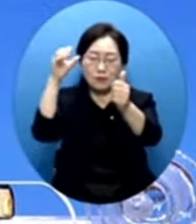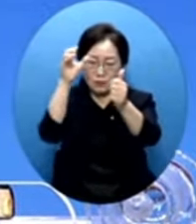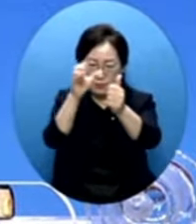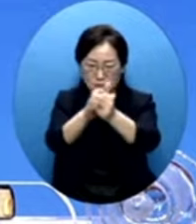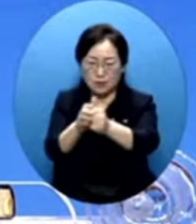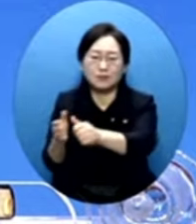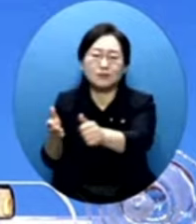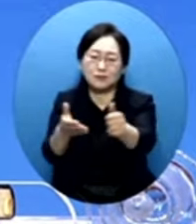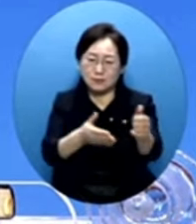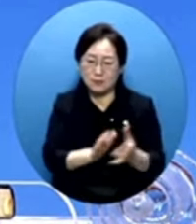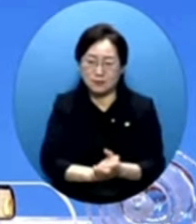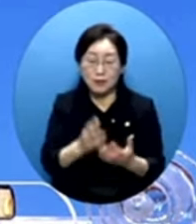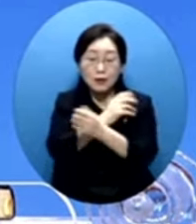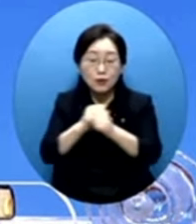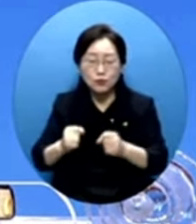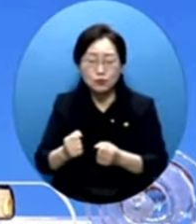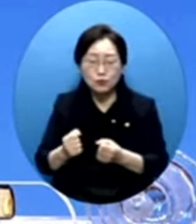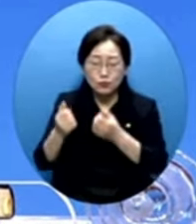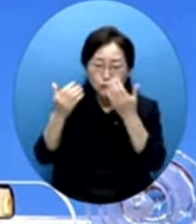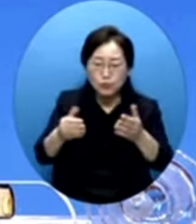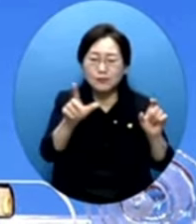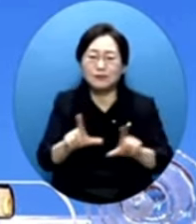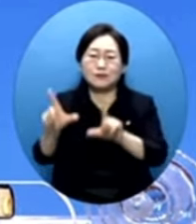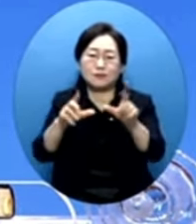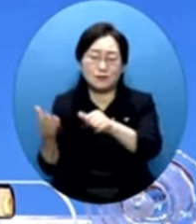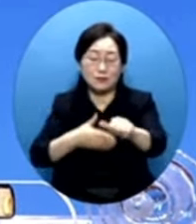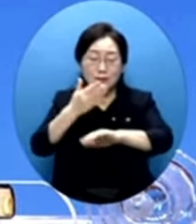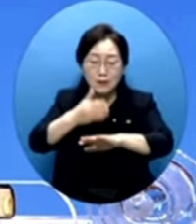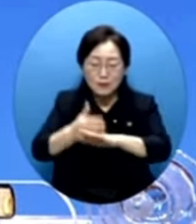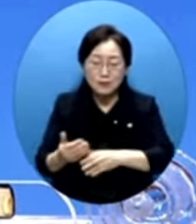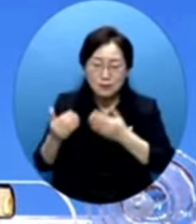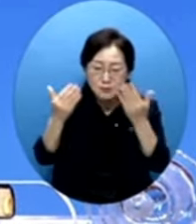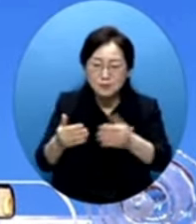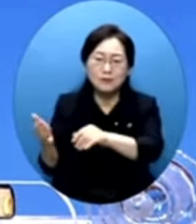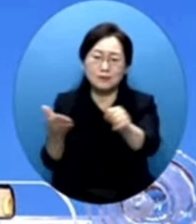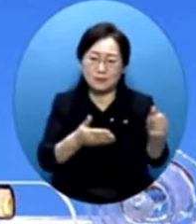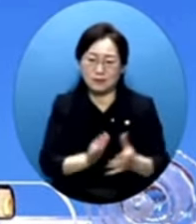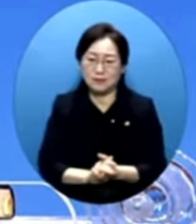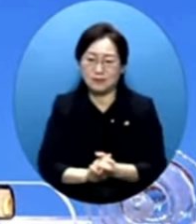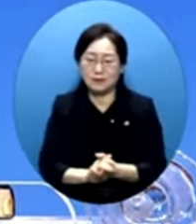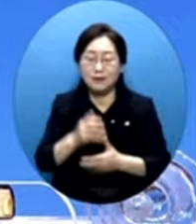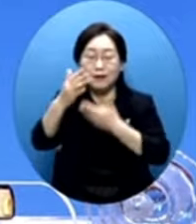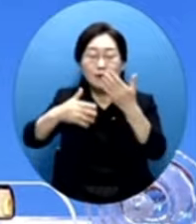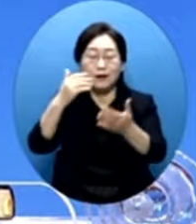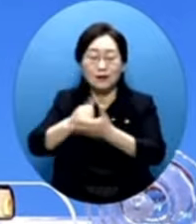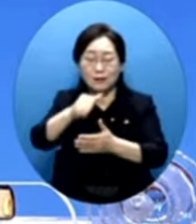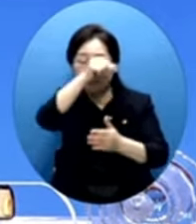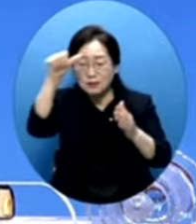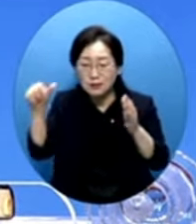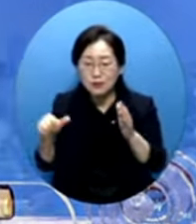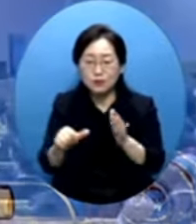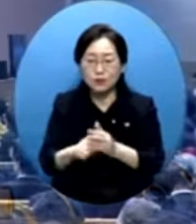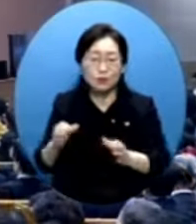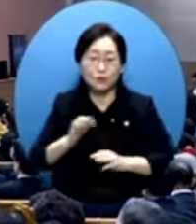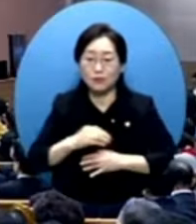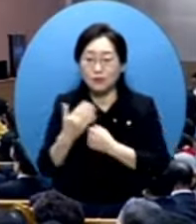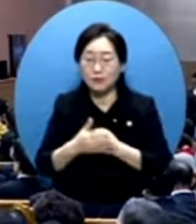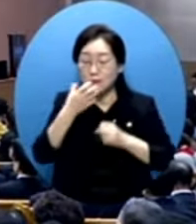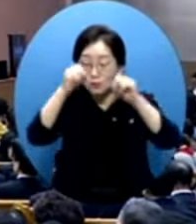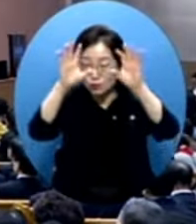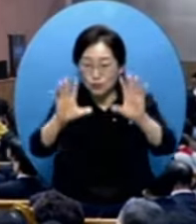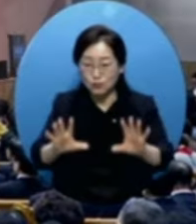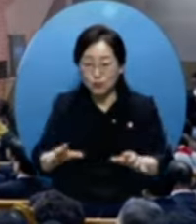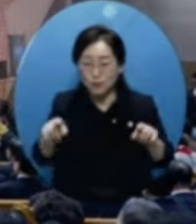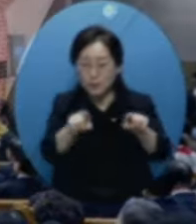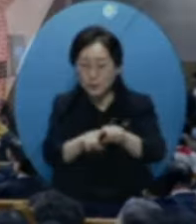바랍니다 용서하며 사시기 바랍니다 아멘 감사하며 사시기 바랍니다 아멘 하나님께서 우리 일생 동안 놀라운 은혜와 축복으로